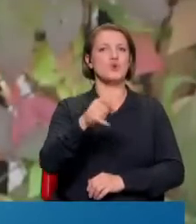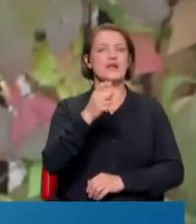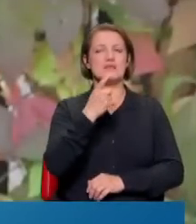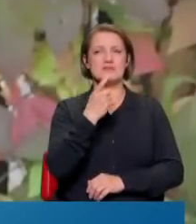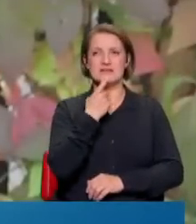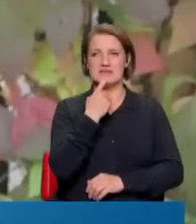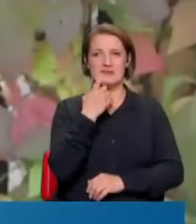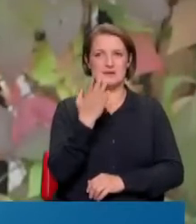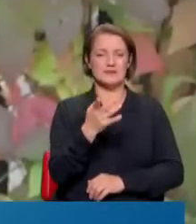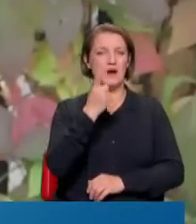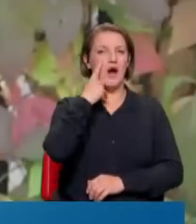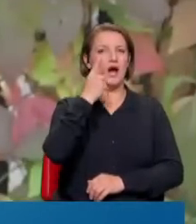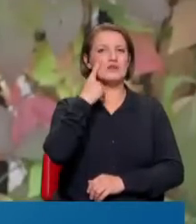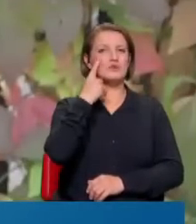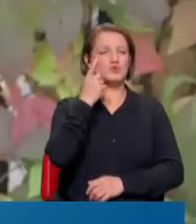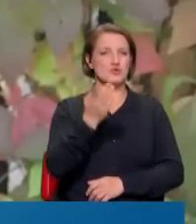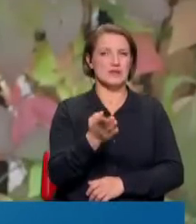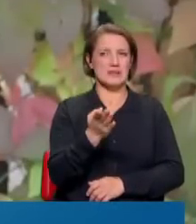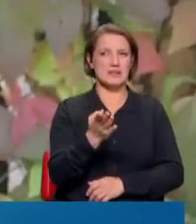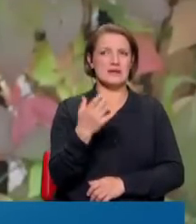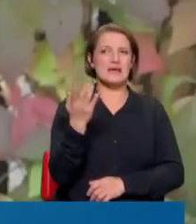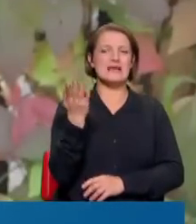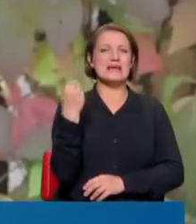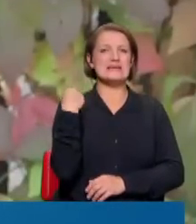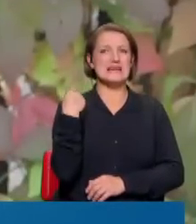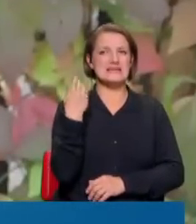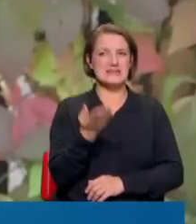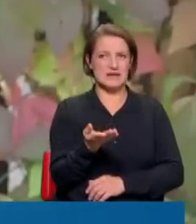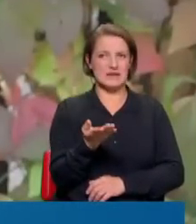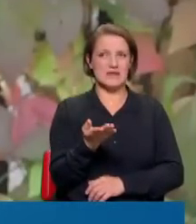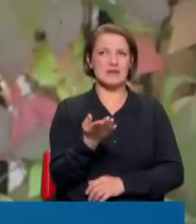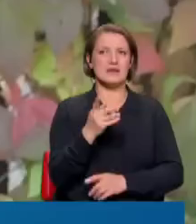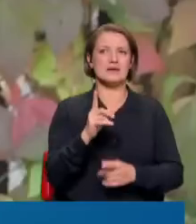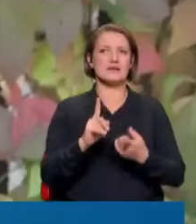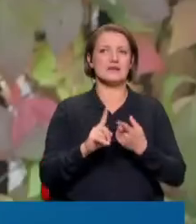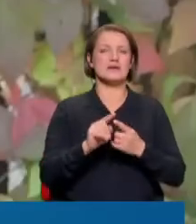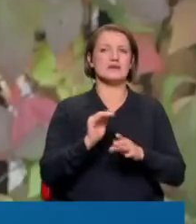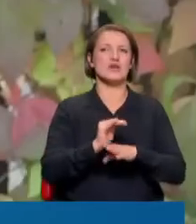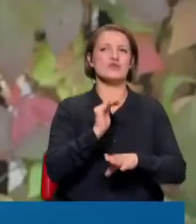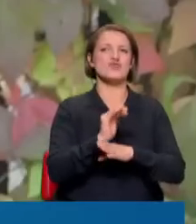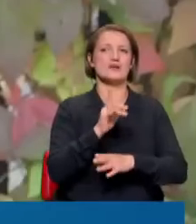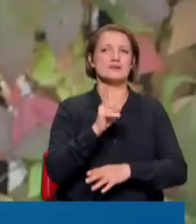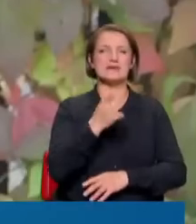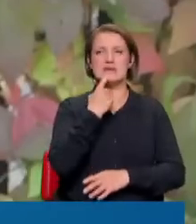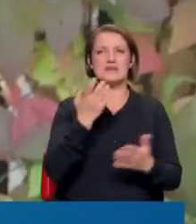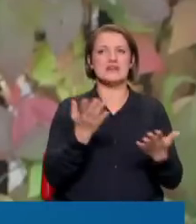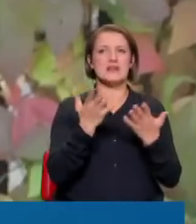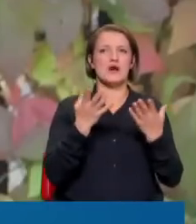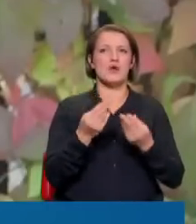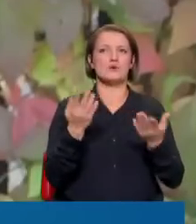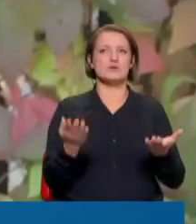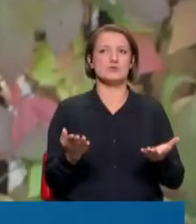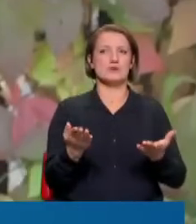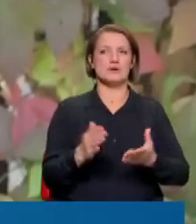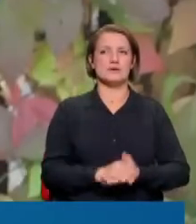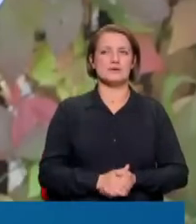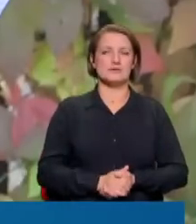1990'lar atatürkçülere yönelik cinayetlerin de yaşandığı yıllar oldu